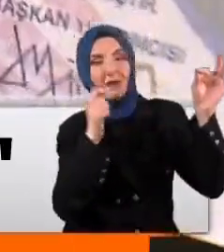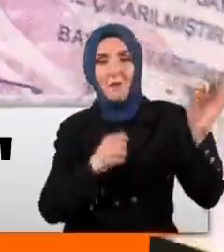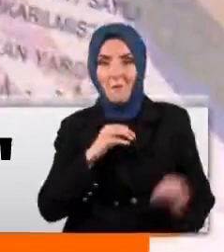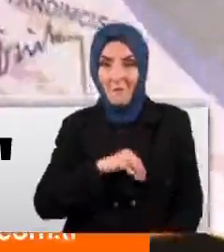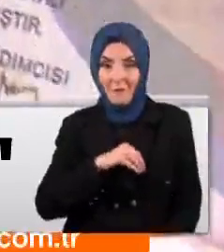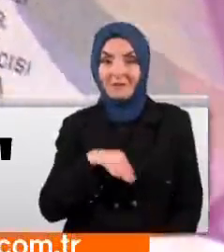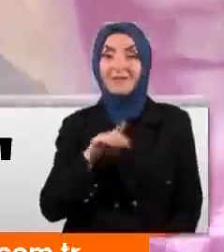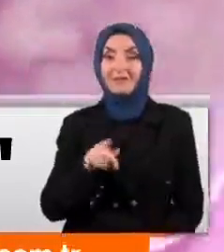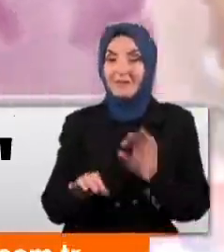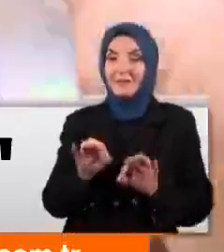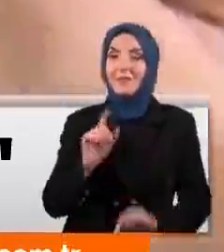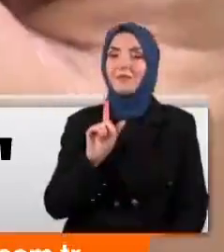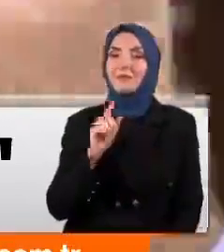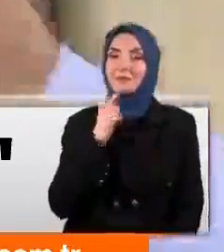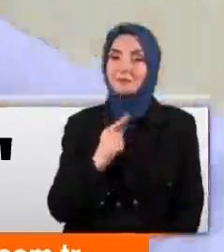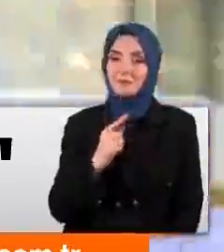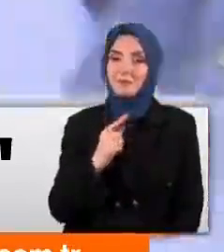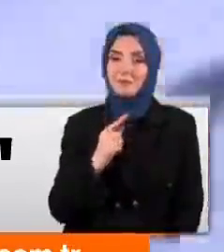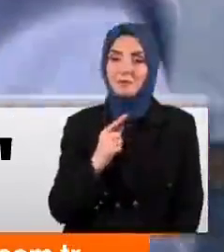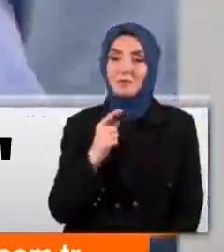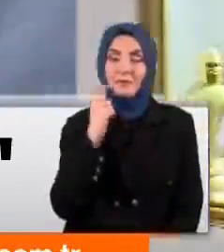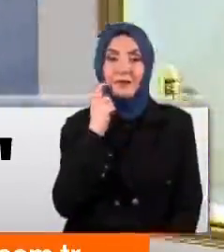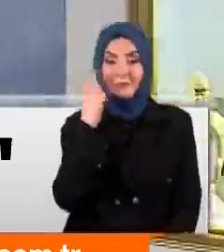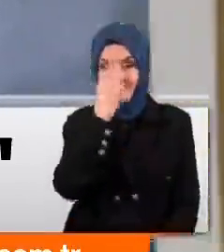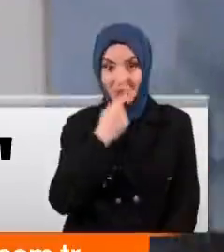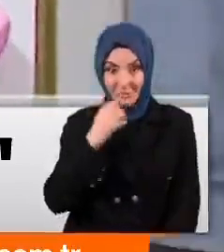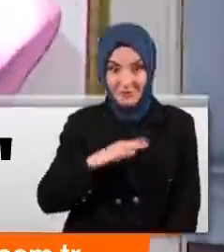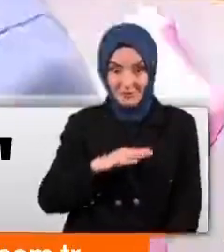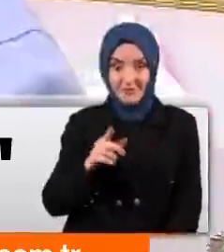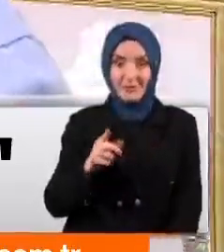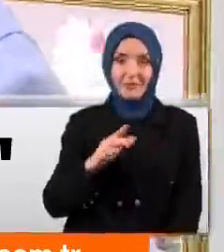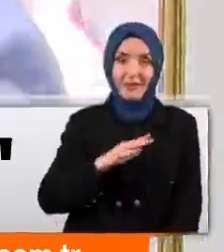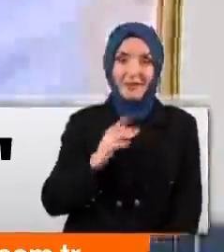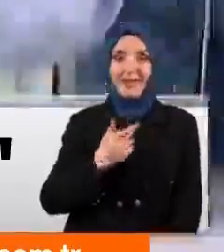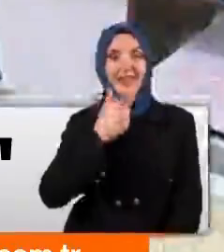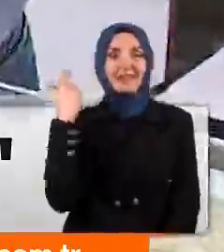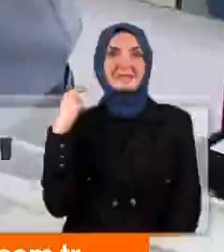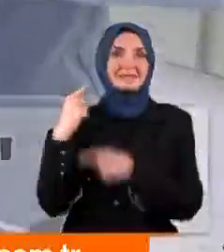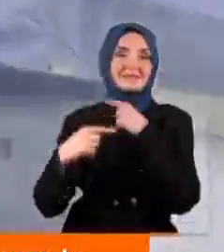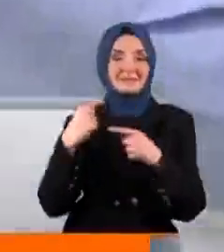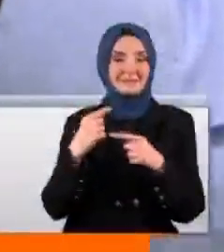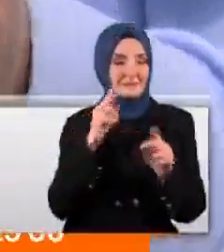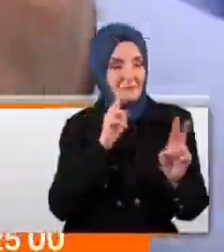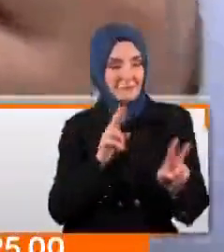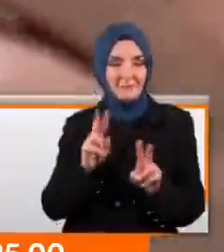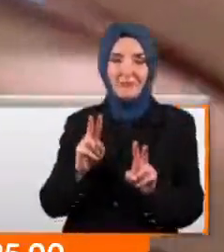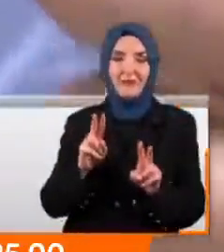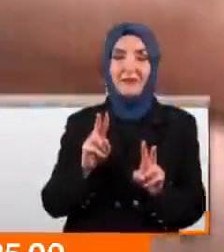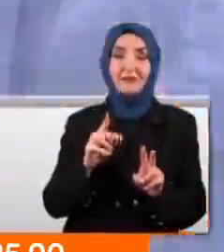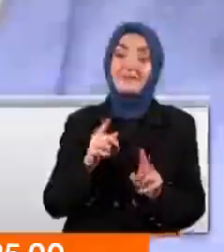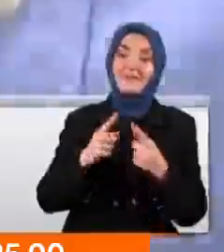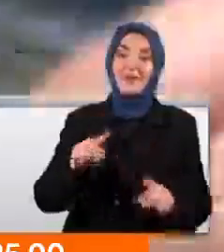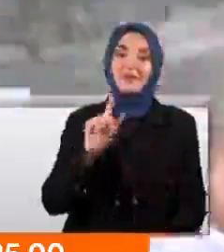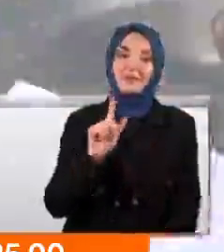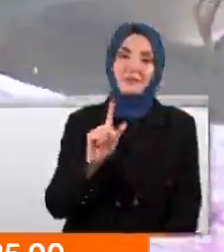var, hologram ve reklam yok. Yani bu gelenekçi düşünceden ayırt etmek lazım. Sadece 200 lira üzerinden konuşmayalım. 50 liranın da yoğun